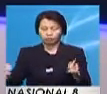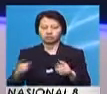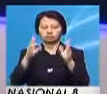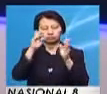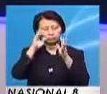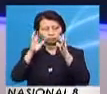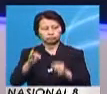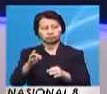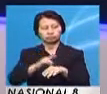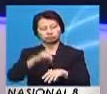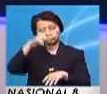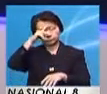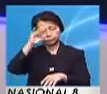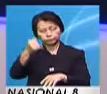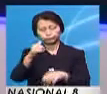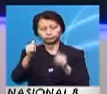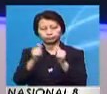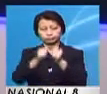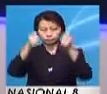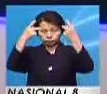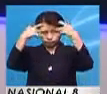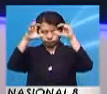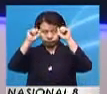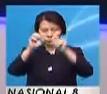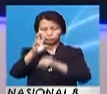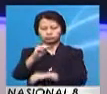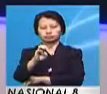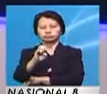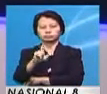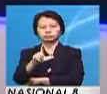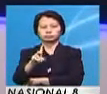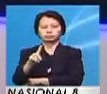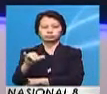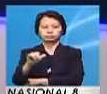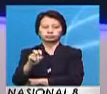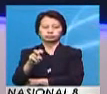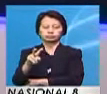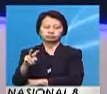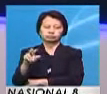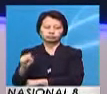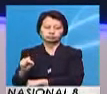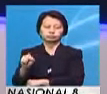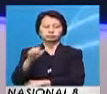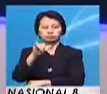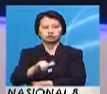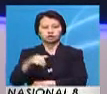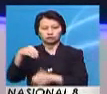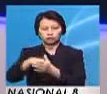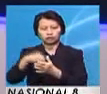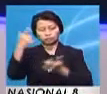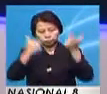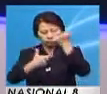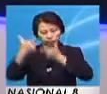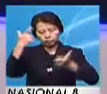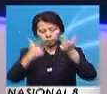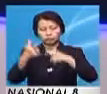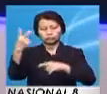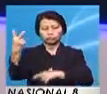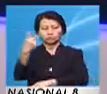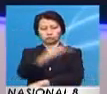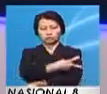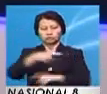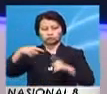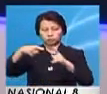di Putrajaya antara Datuk Seri Najib dengan Presiden Maldives, Abdullah Yamin Abdul Gayyum yang dalam rangka lawatan rasmi dua hari